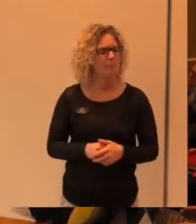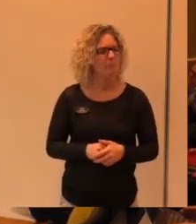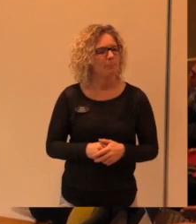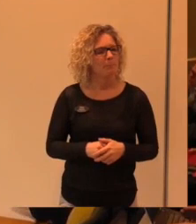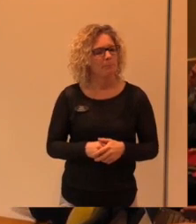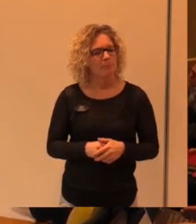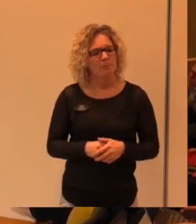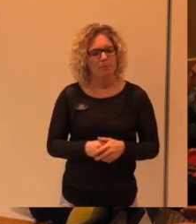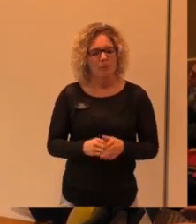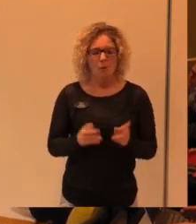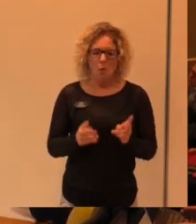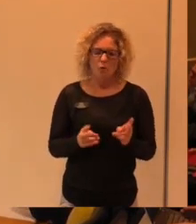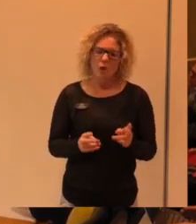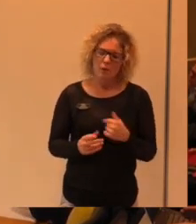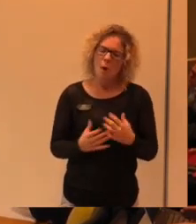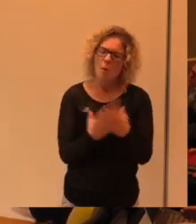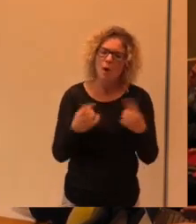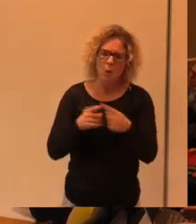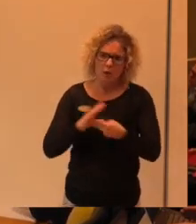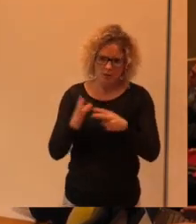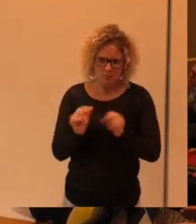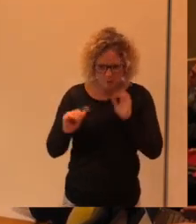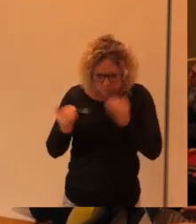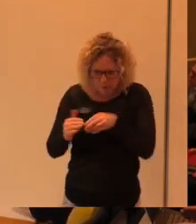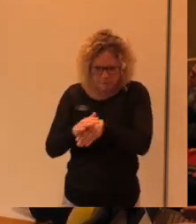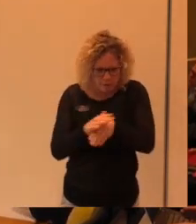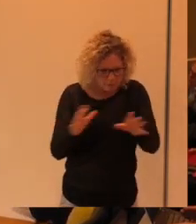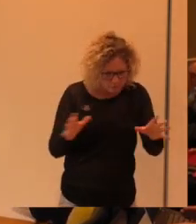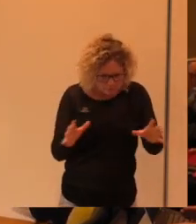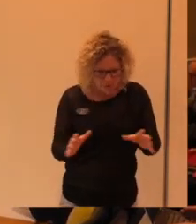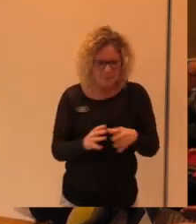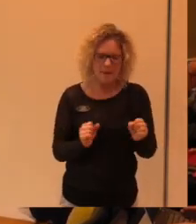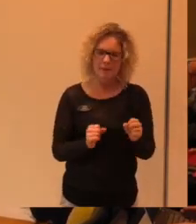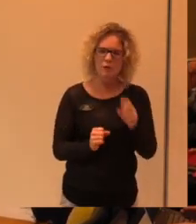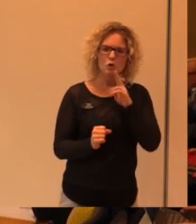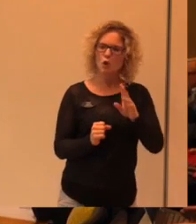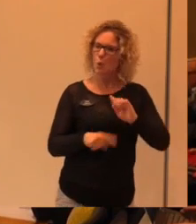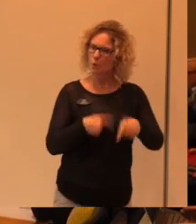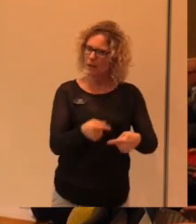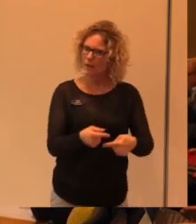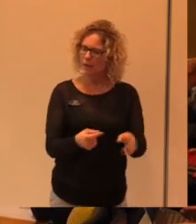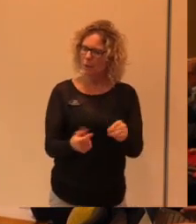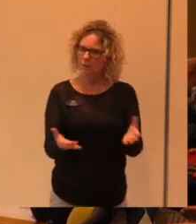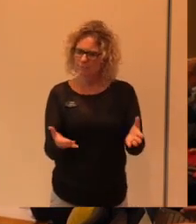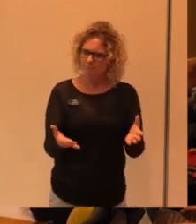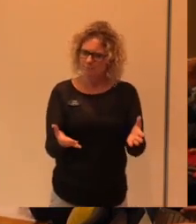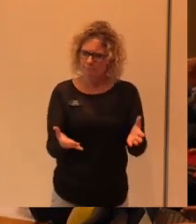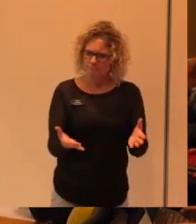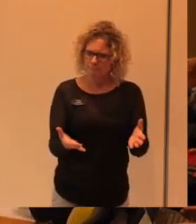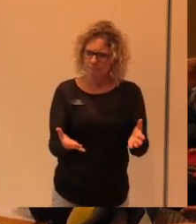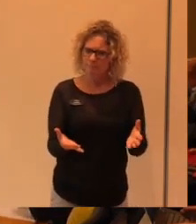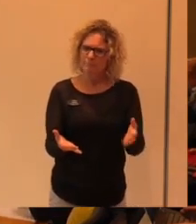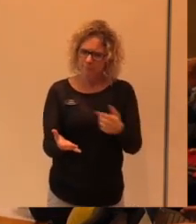Och sen är det så att vi har väldigt många system att förvalta idag. Men när det gäller just nyutveckling,